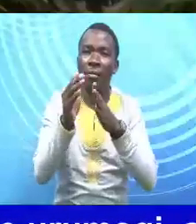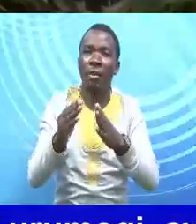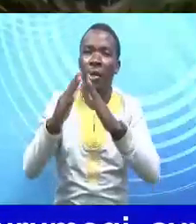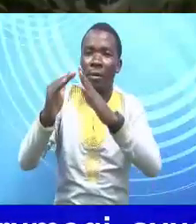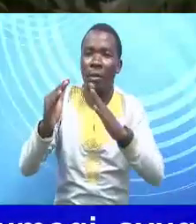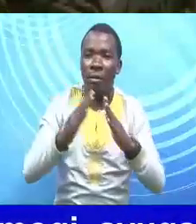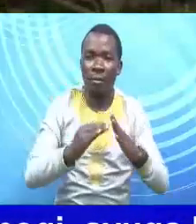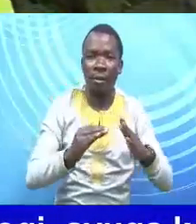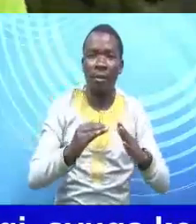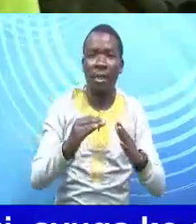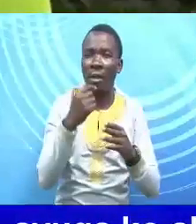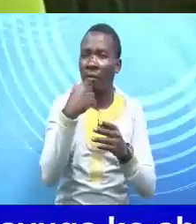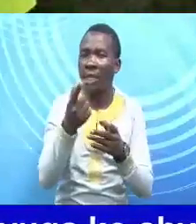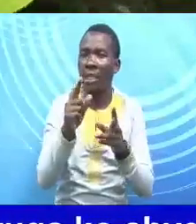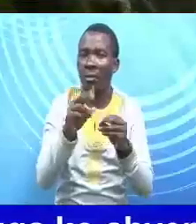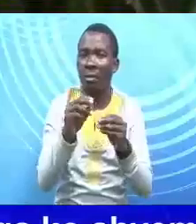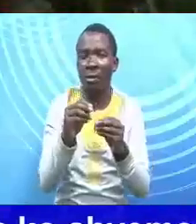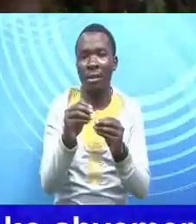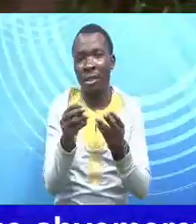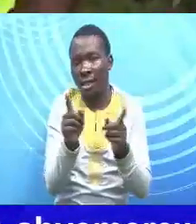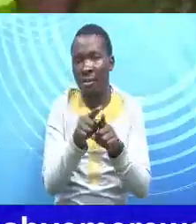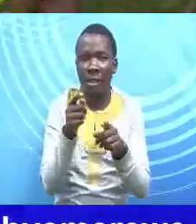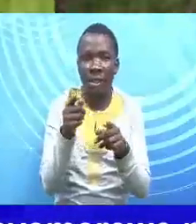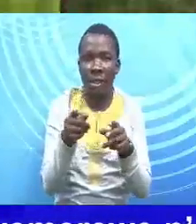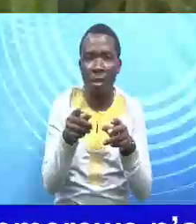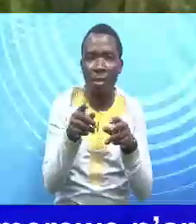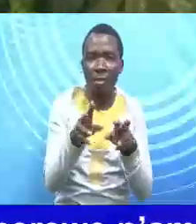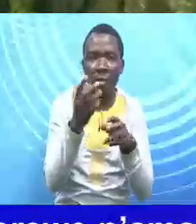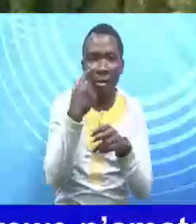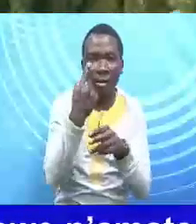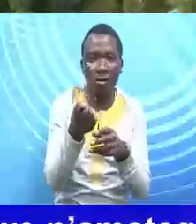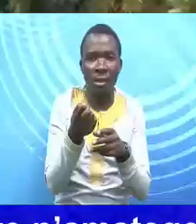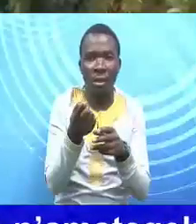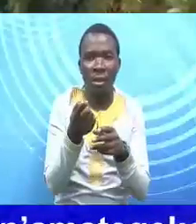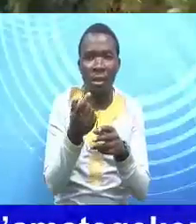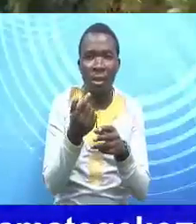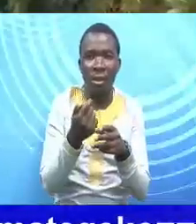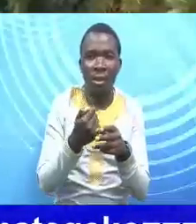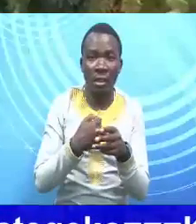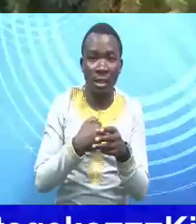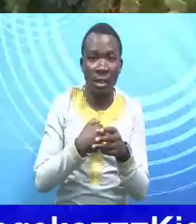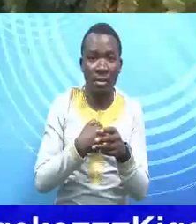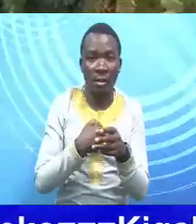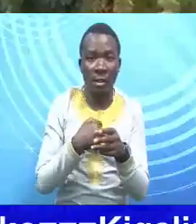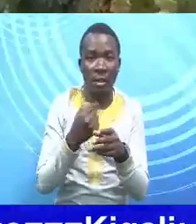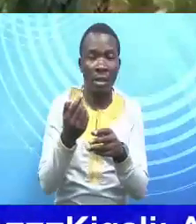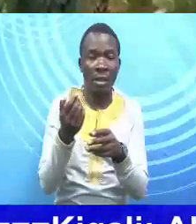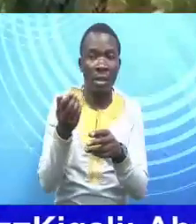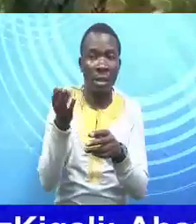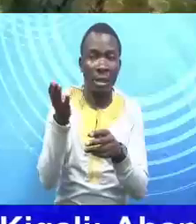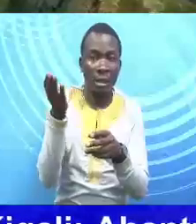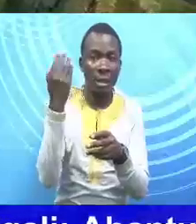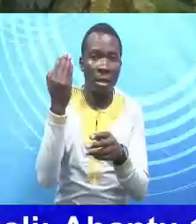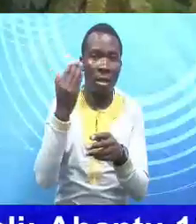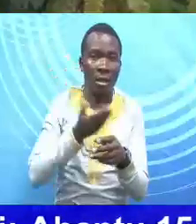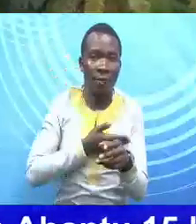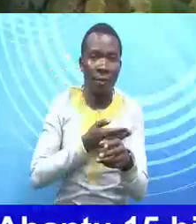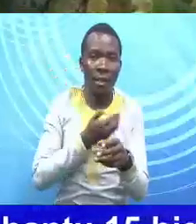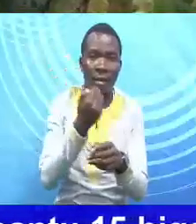nkomereje banyibesheje urugi nkomereka hano nari mpari nari mfite umwana uri ku bitaro kwa